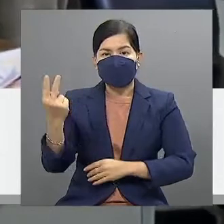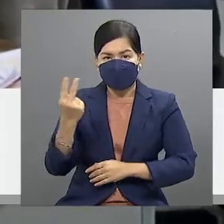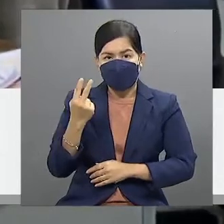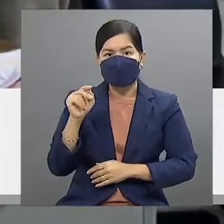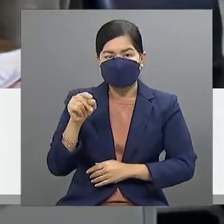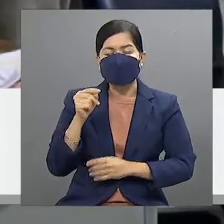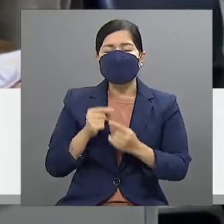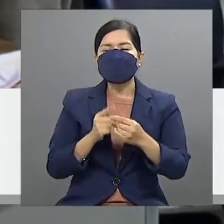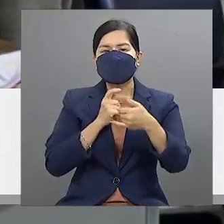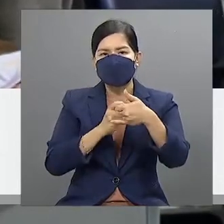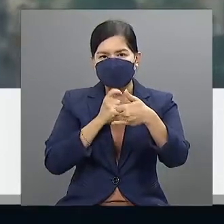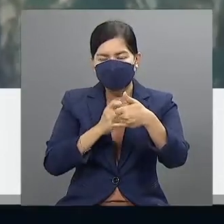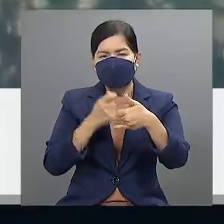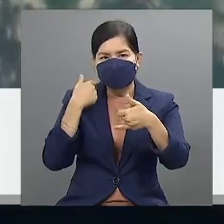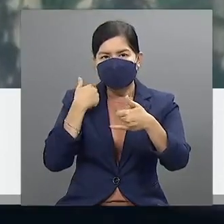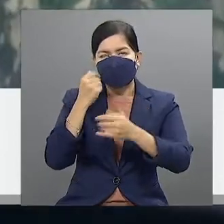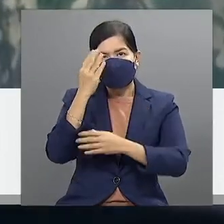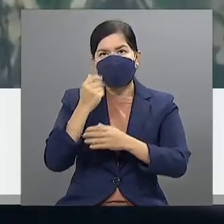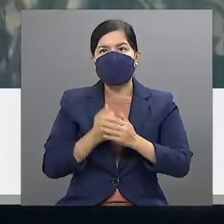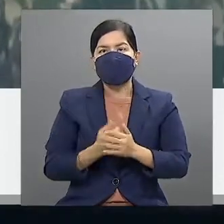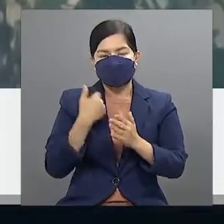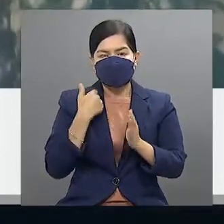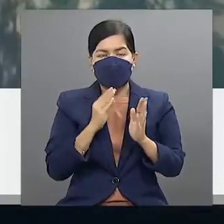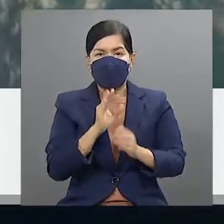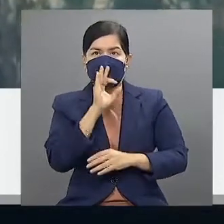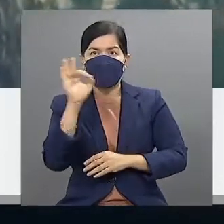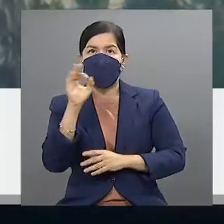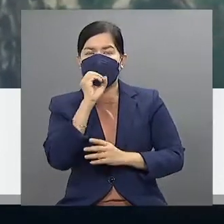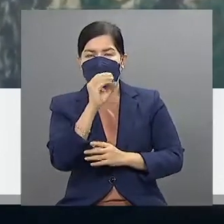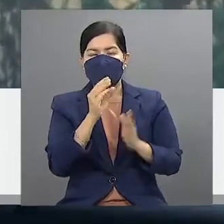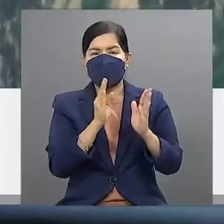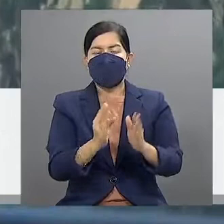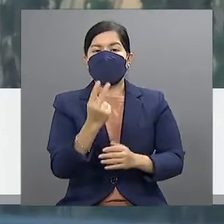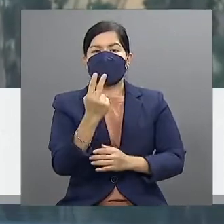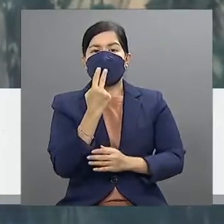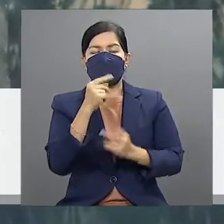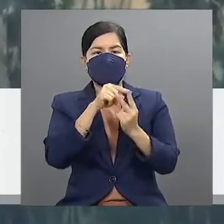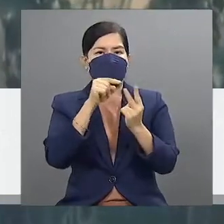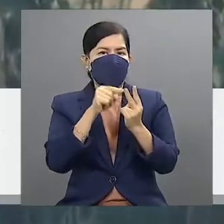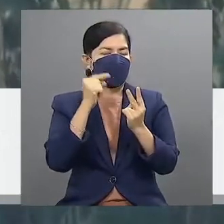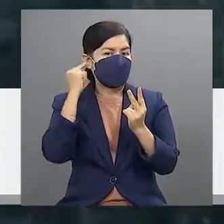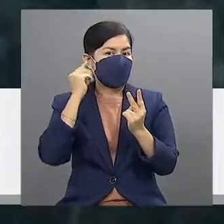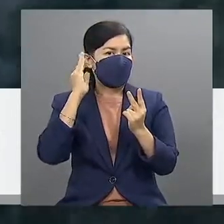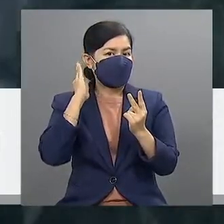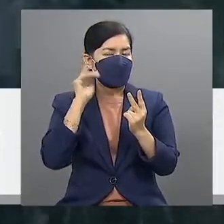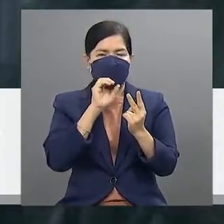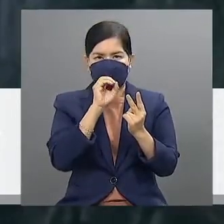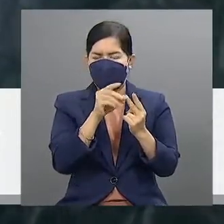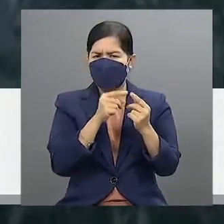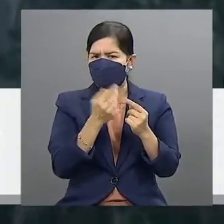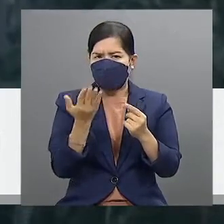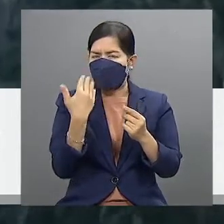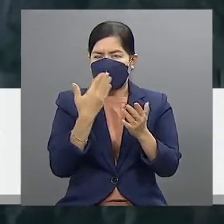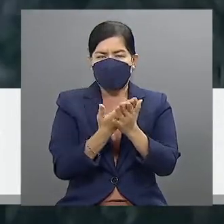คำนะคะหลังมีคนแจ้งความว่าถูก2คนนี้บังคับข่มขู่ให้โอนเงิน 400,000 บาทให้